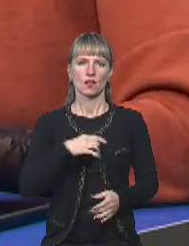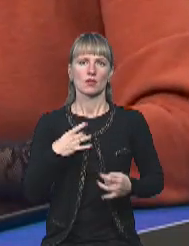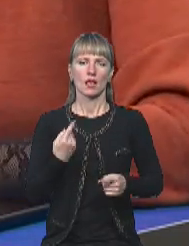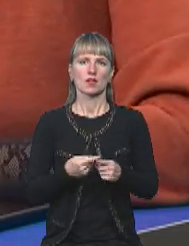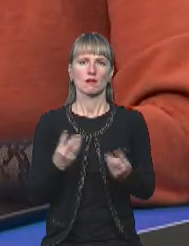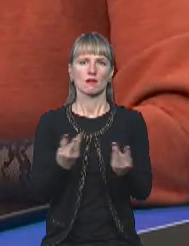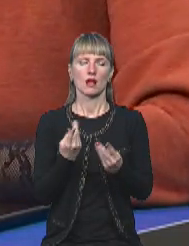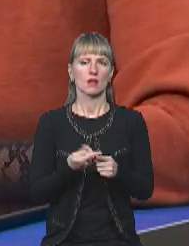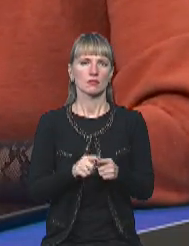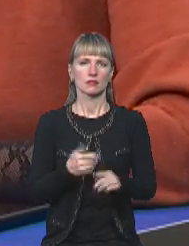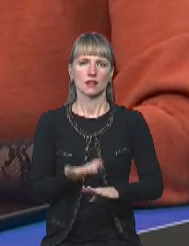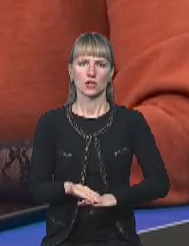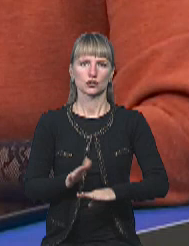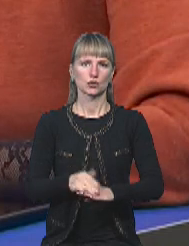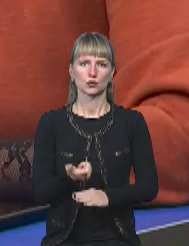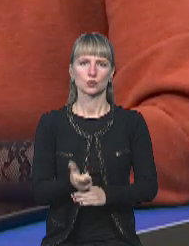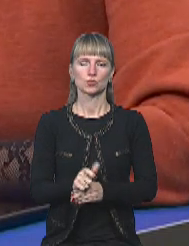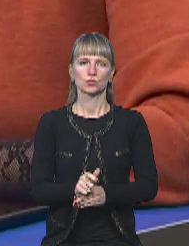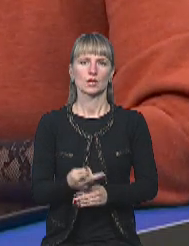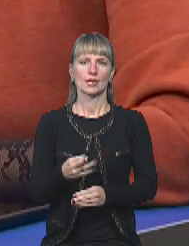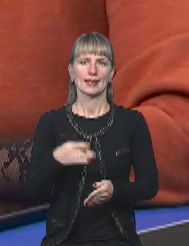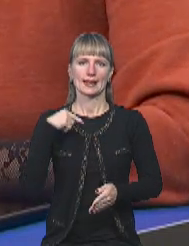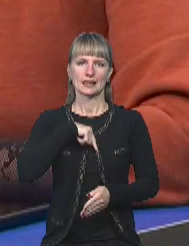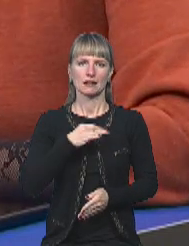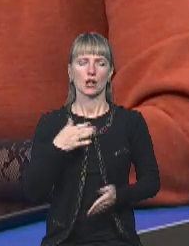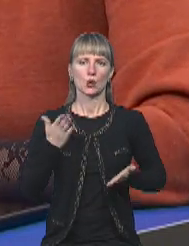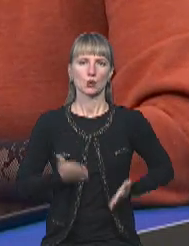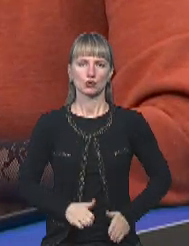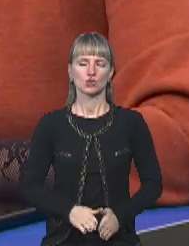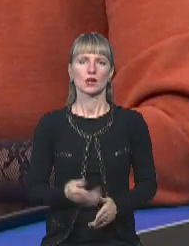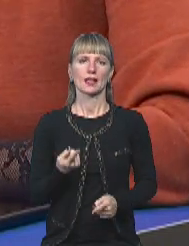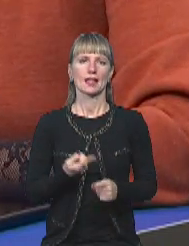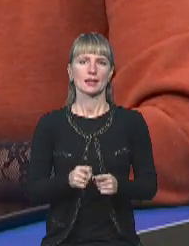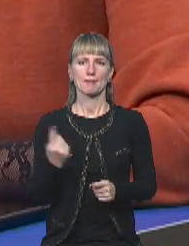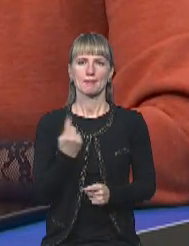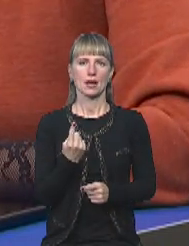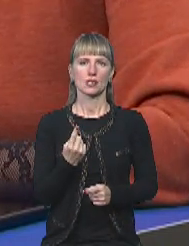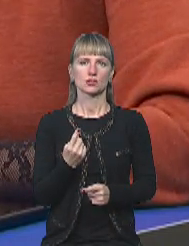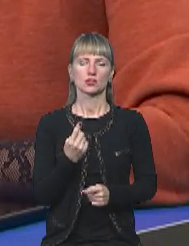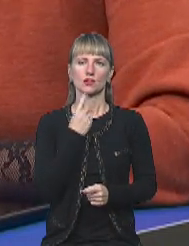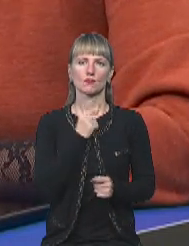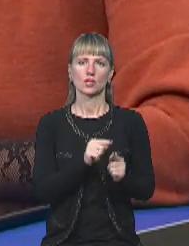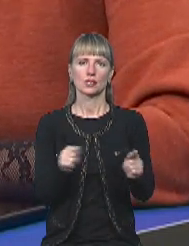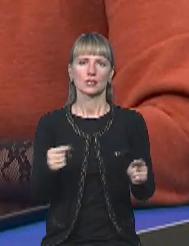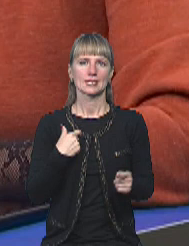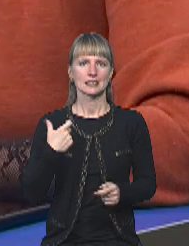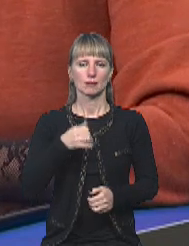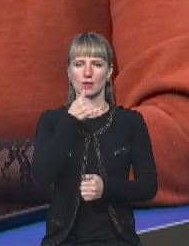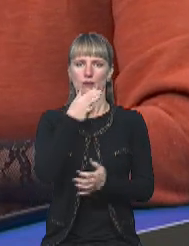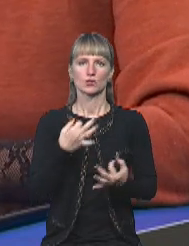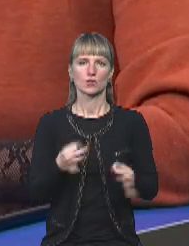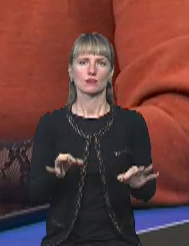згорання, це виснажливо дуже і для тіла, і для душі, як то кажуть. Так, це перша моя червона лінія, я собі не можу